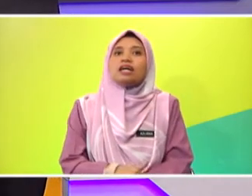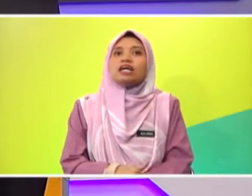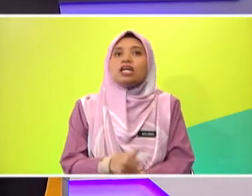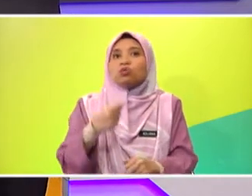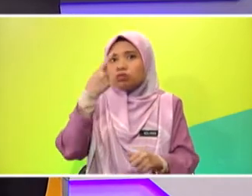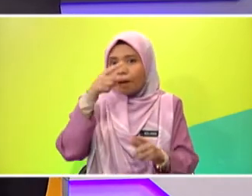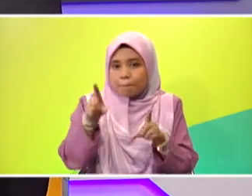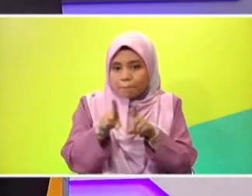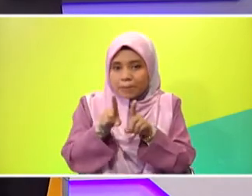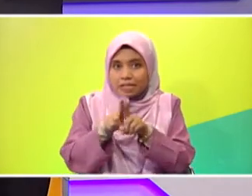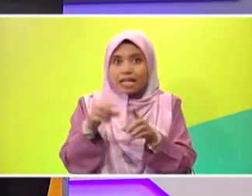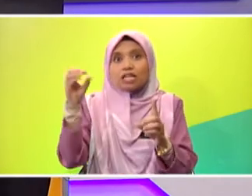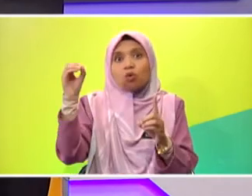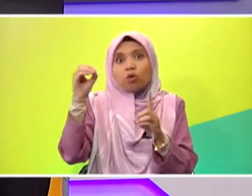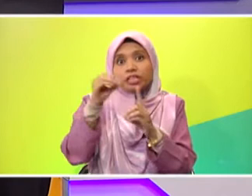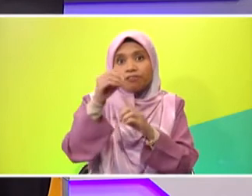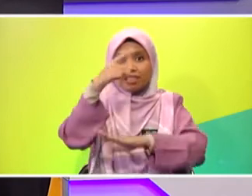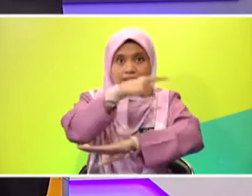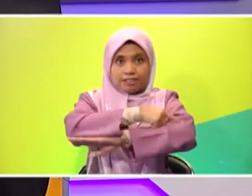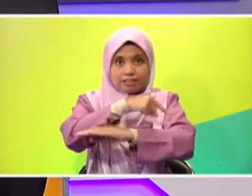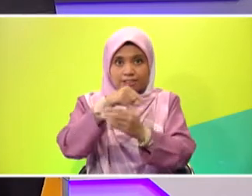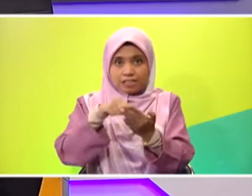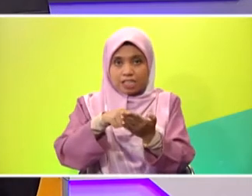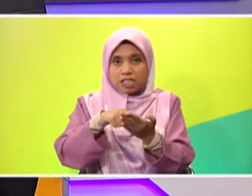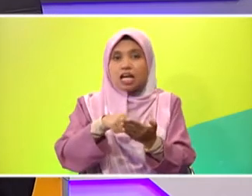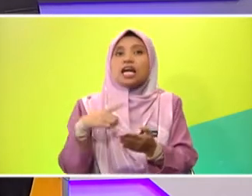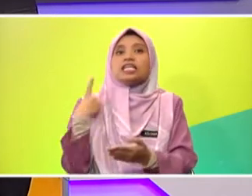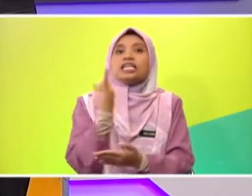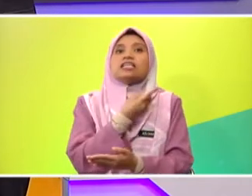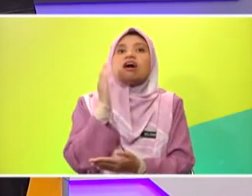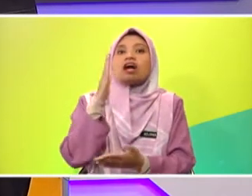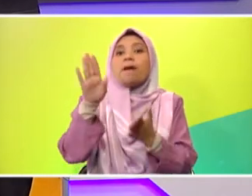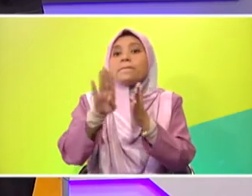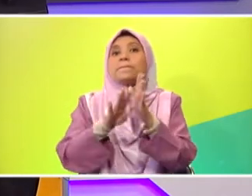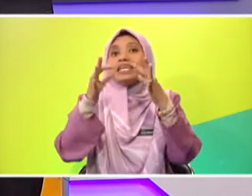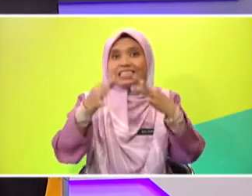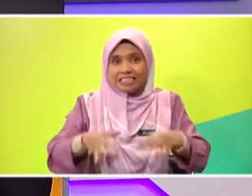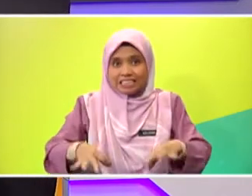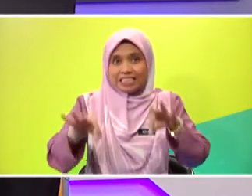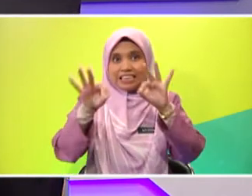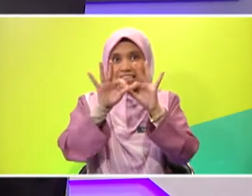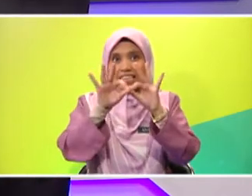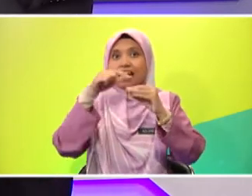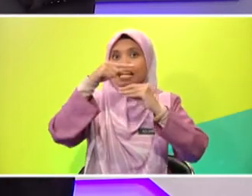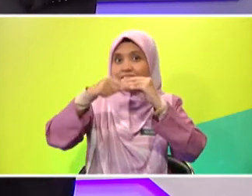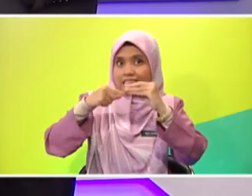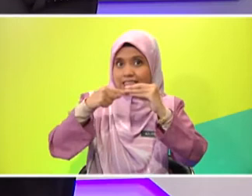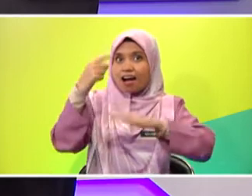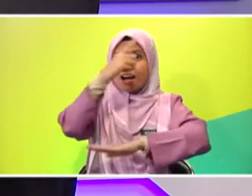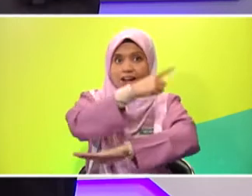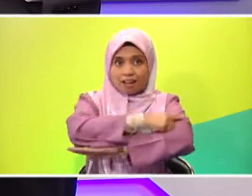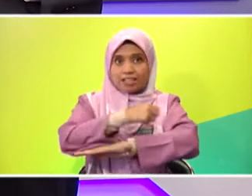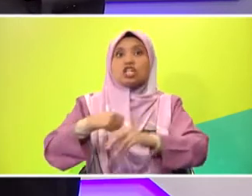objektif dan pembelajaran kita pada hari ini yaitu kita akan bercerita tentang hari sukan sekolah